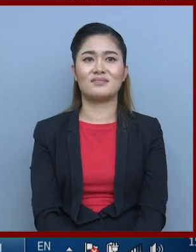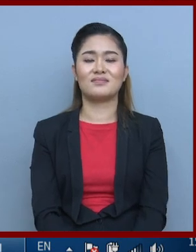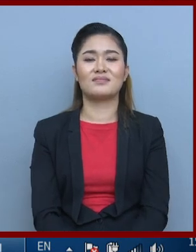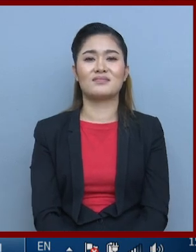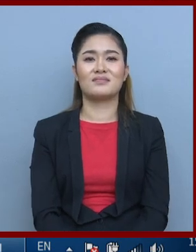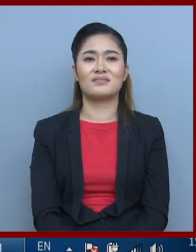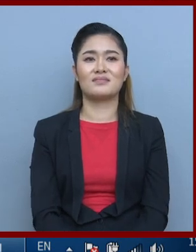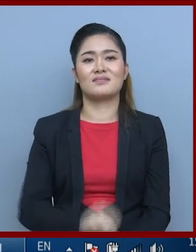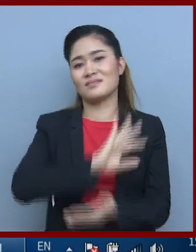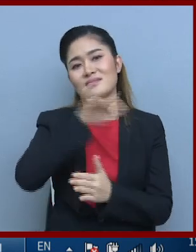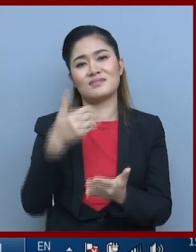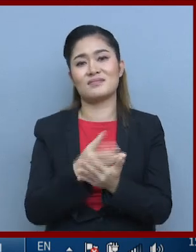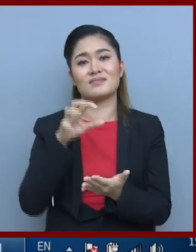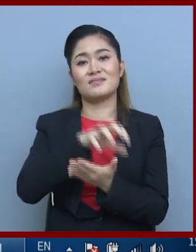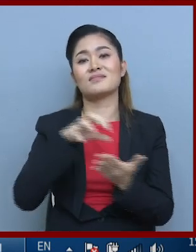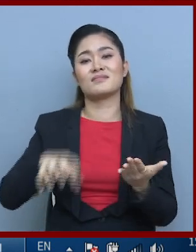shape เนี่ยทั้ง4